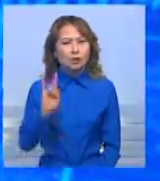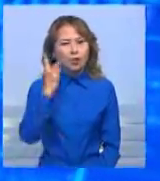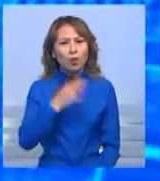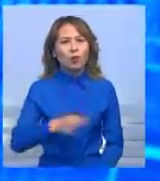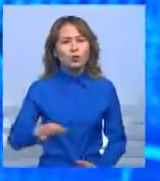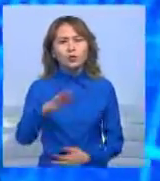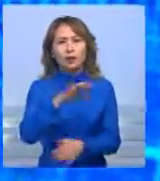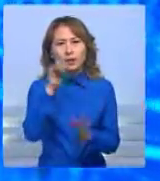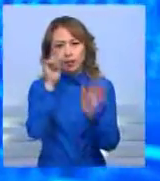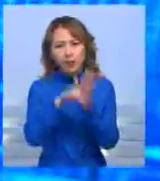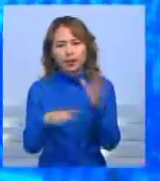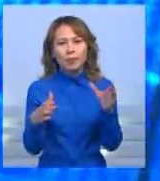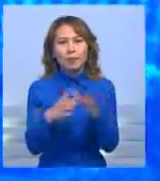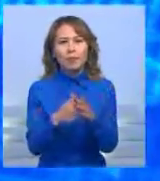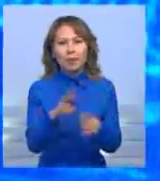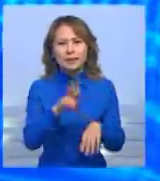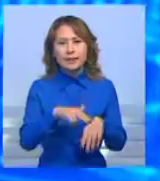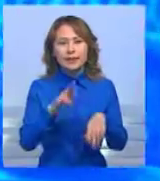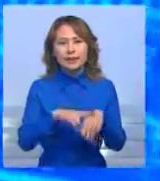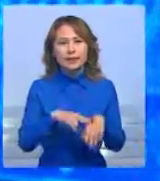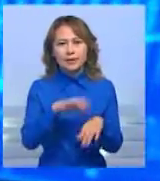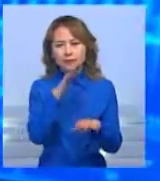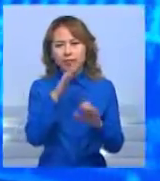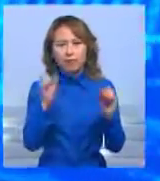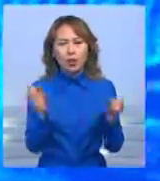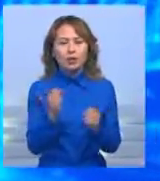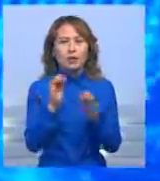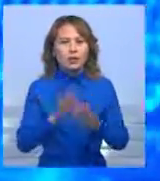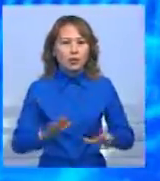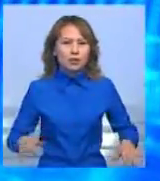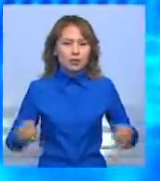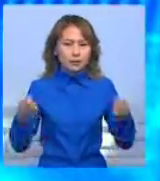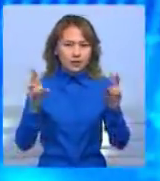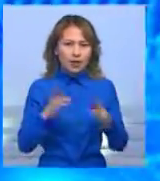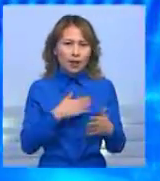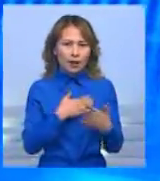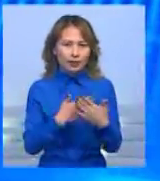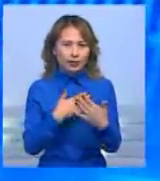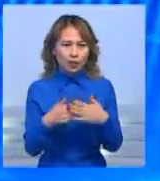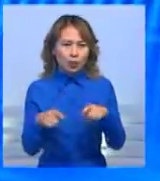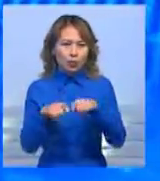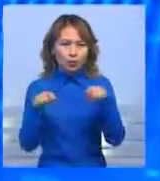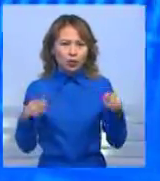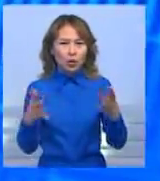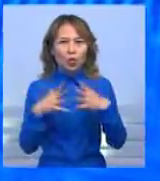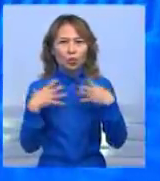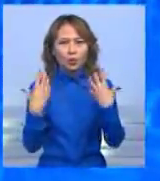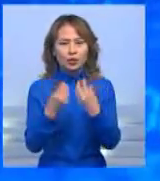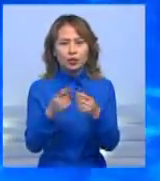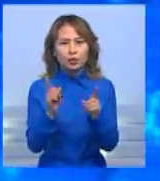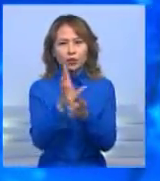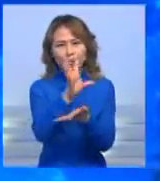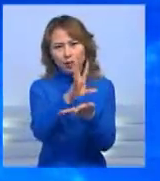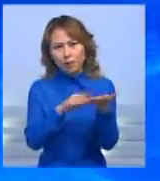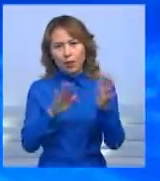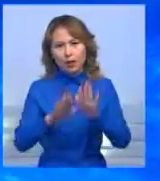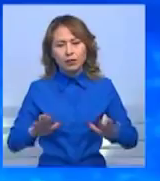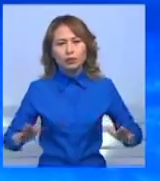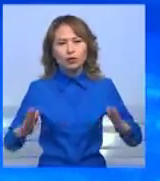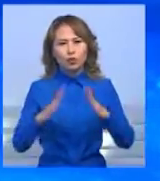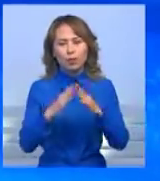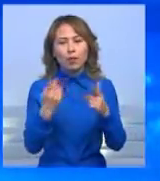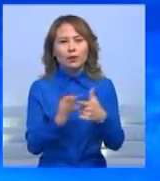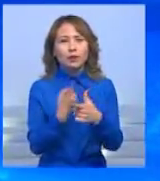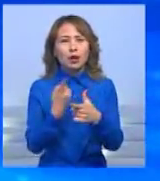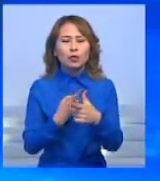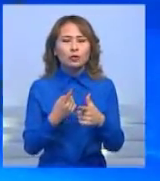Павлодар облыстық ішкі істер департаменті полиция қысы балаларға атты ерекше акция ұйымдастырды. Өңірдегі отбасы үлгісіндегі балалар